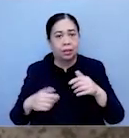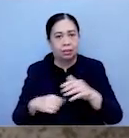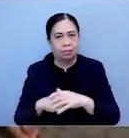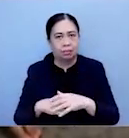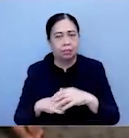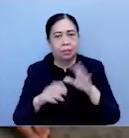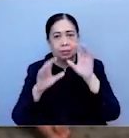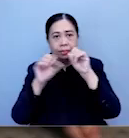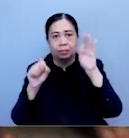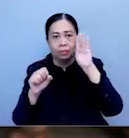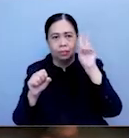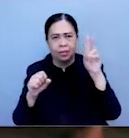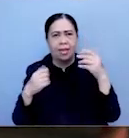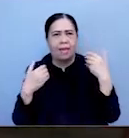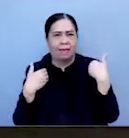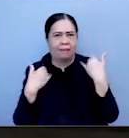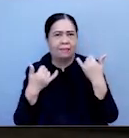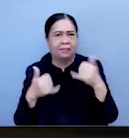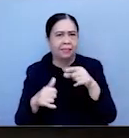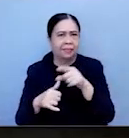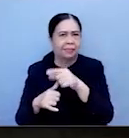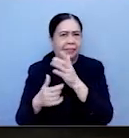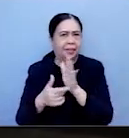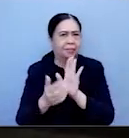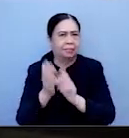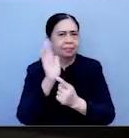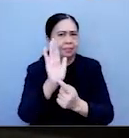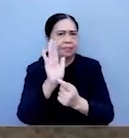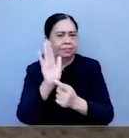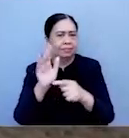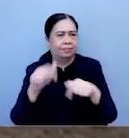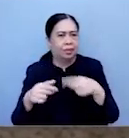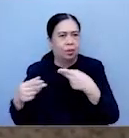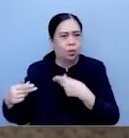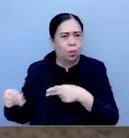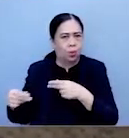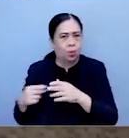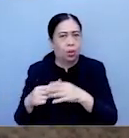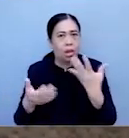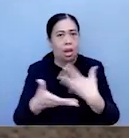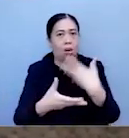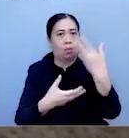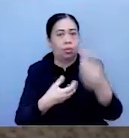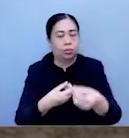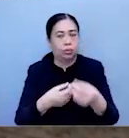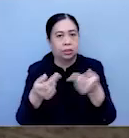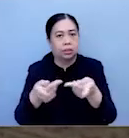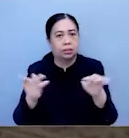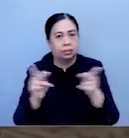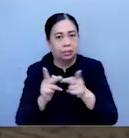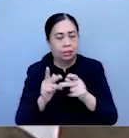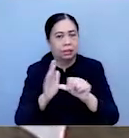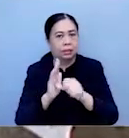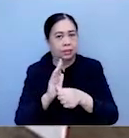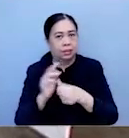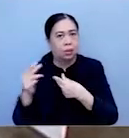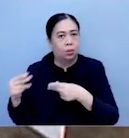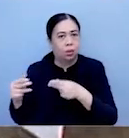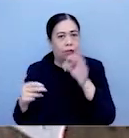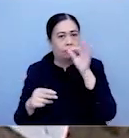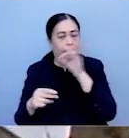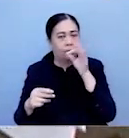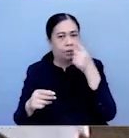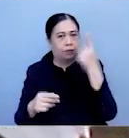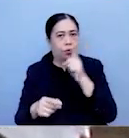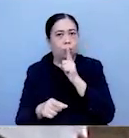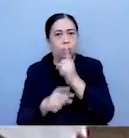Pangulong Marcos, hindi pa rin siya nakalusot sa mga kilos protesta dito sa Hawaii. Sa labas lang mismo ng venue, iginiit ng Hawaiian Filipinos for